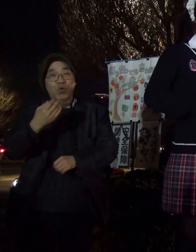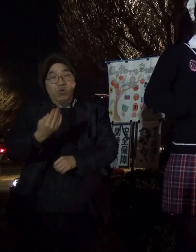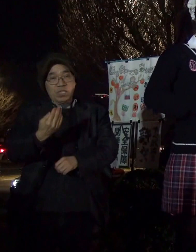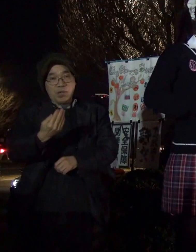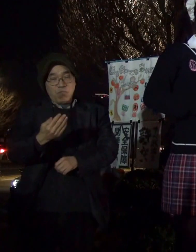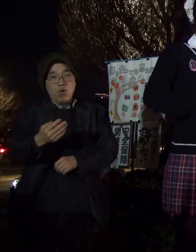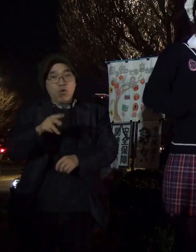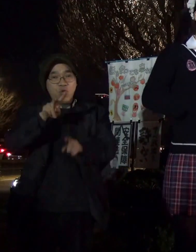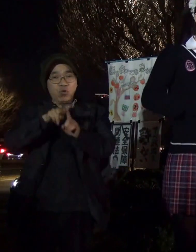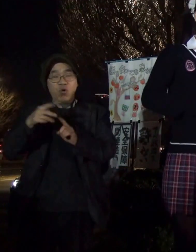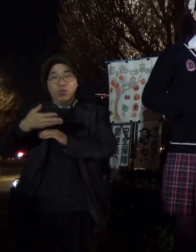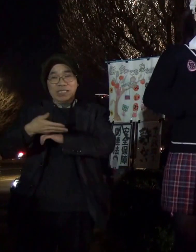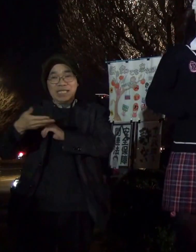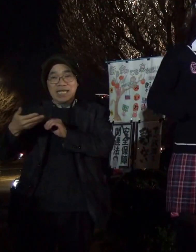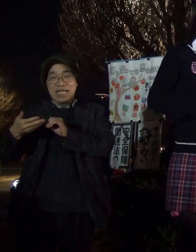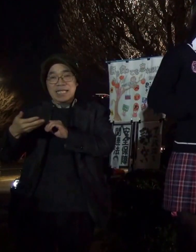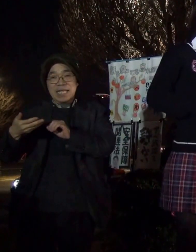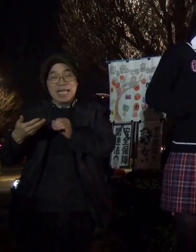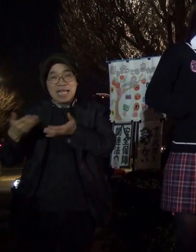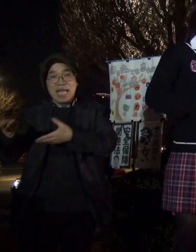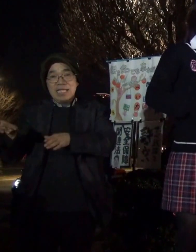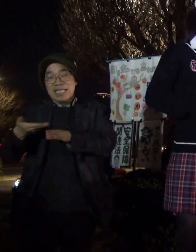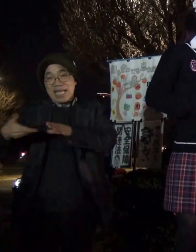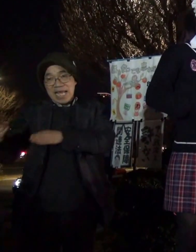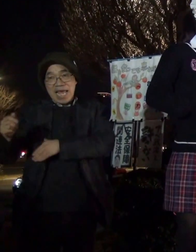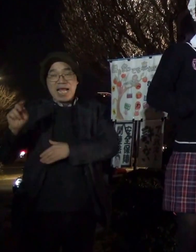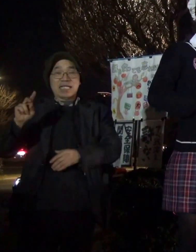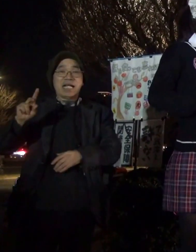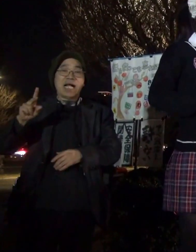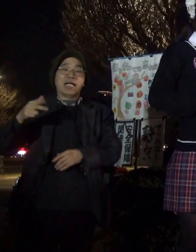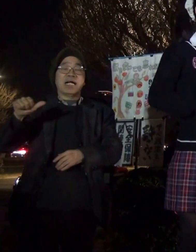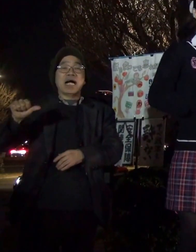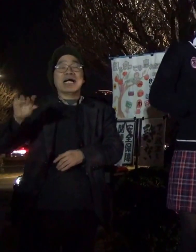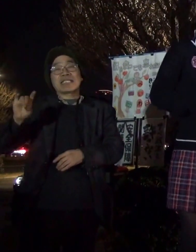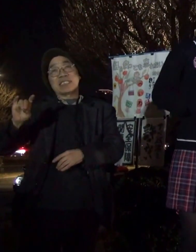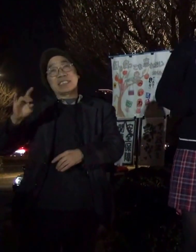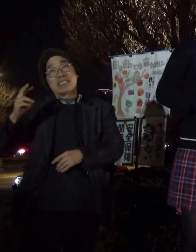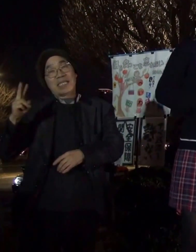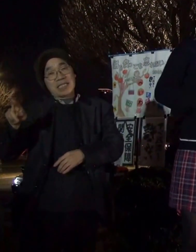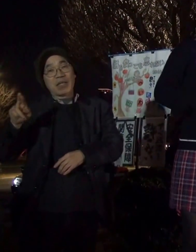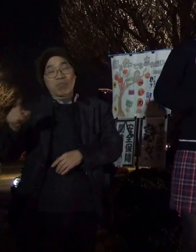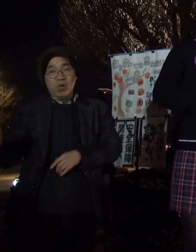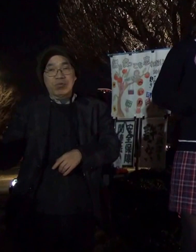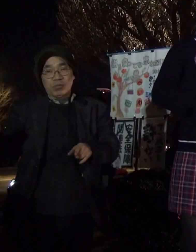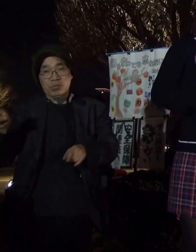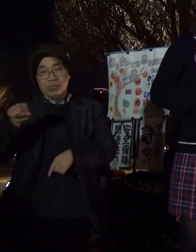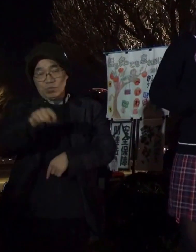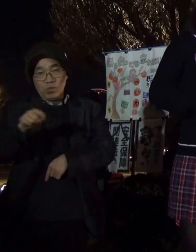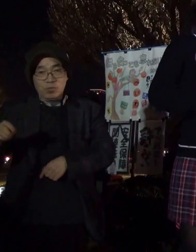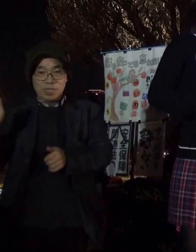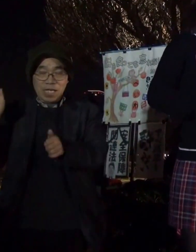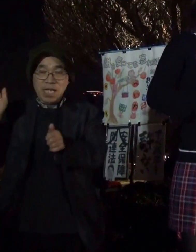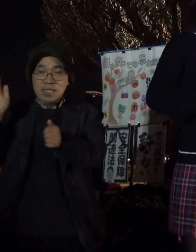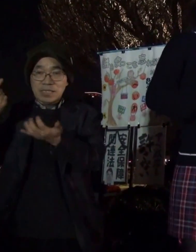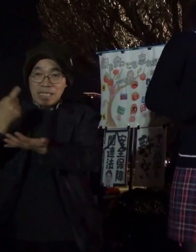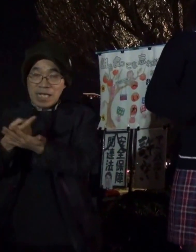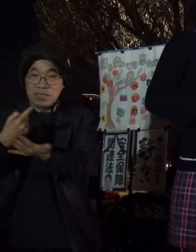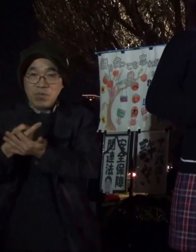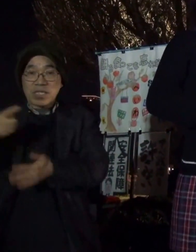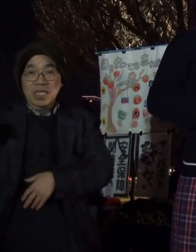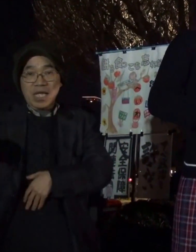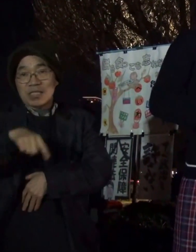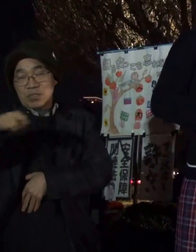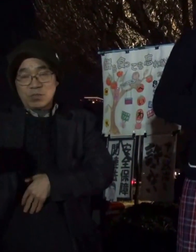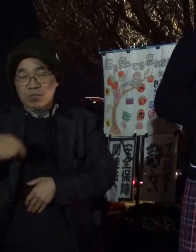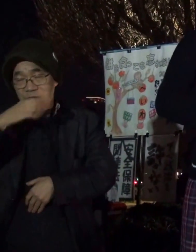参加していただいて、こんなね豪華なアルバムは私たちも初めてなので、こうとても今後ど